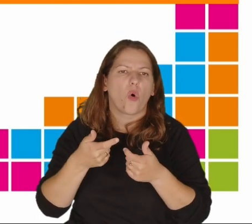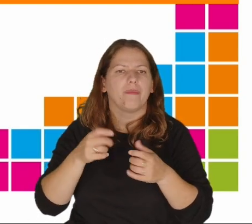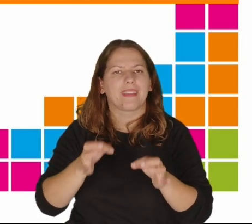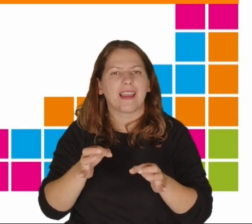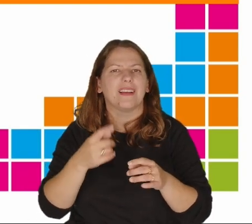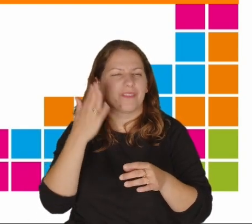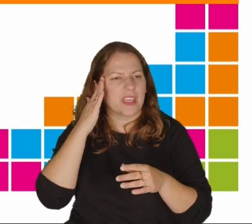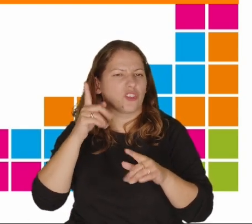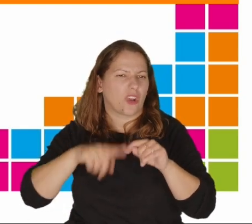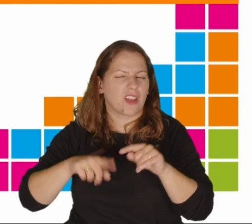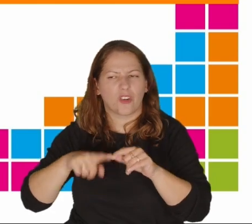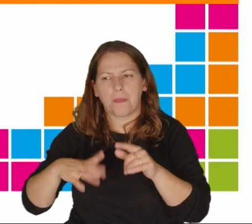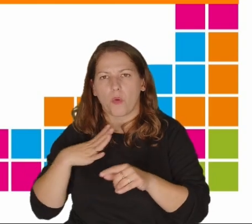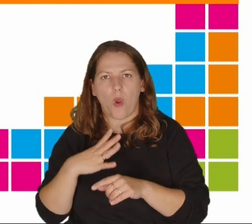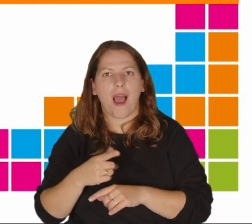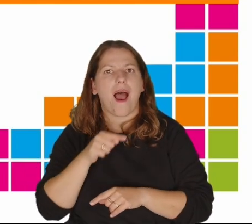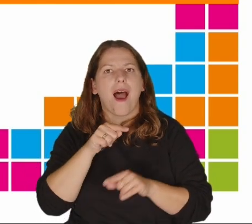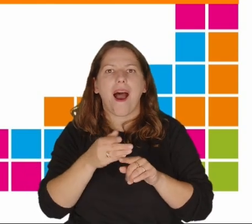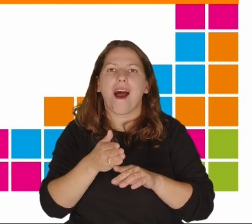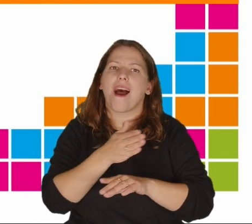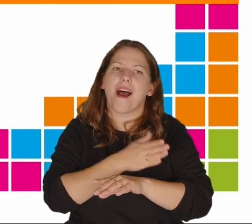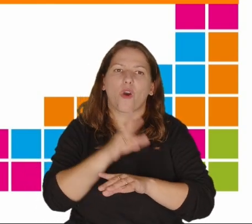mówimy rodzicom, tak powinno być.